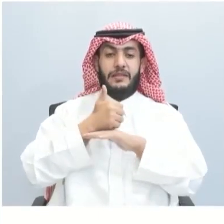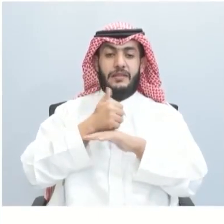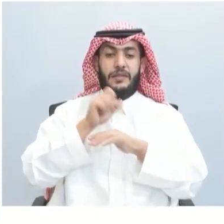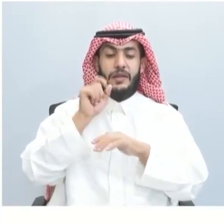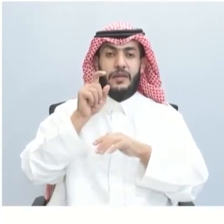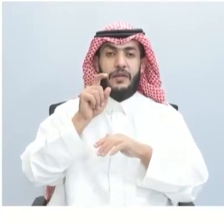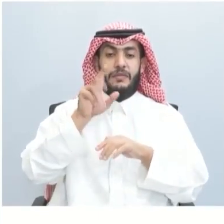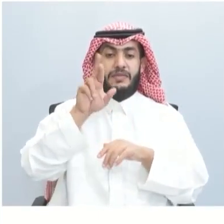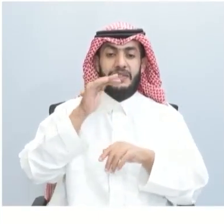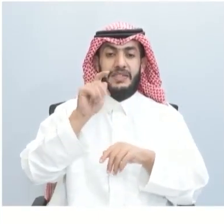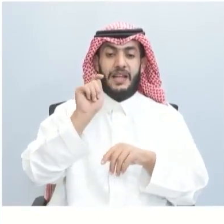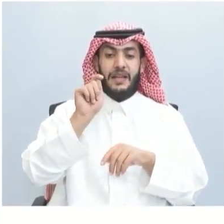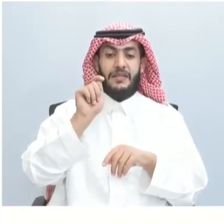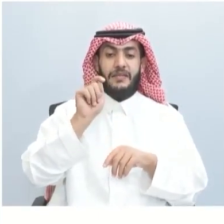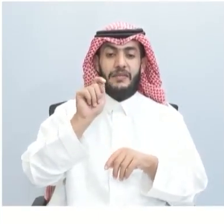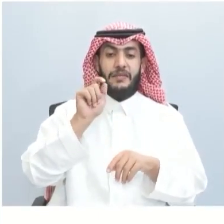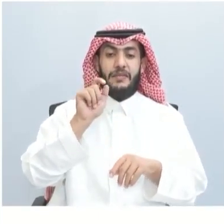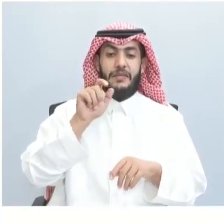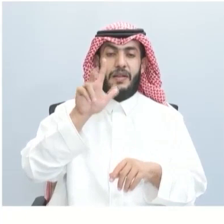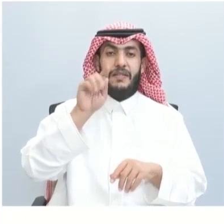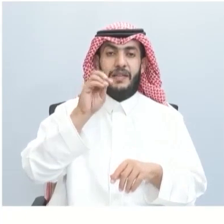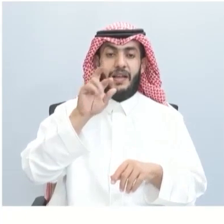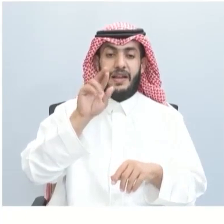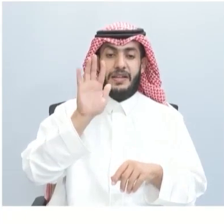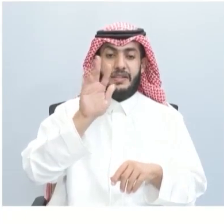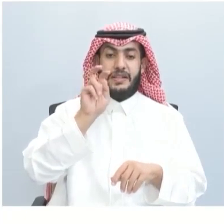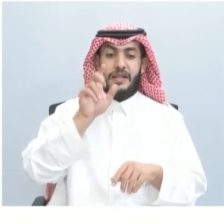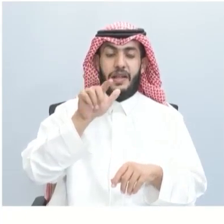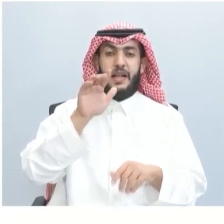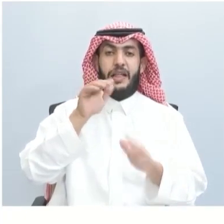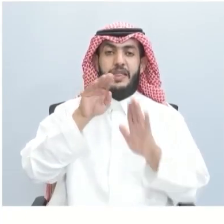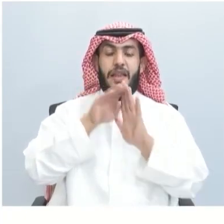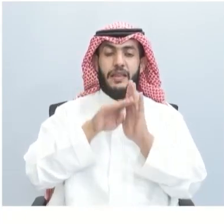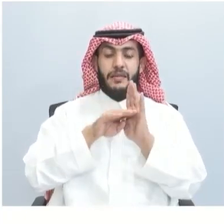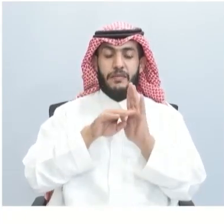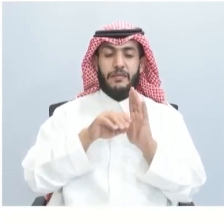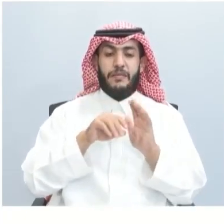اولا الزحف ثانيا الفهرسه ثالثا